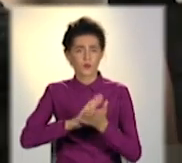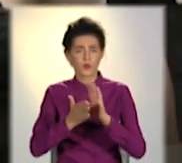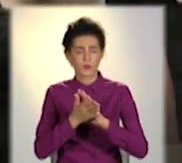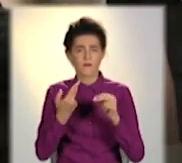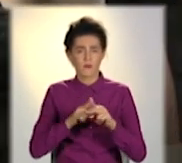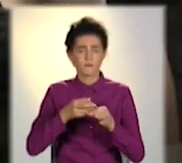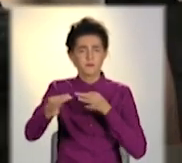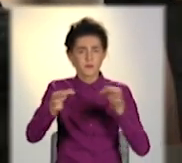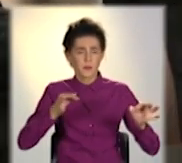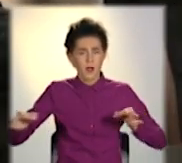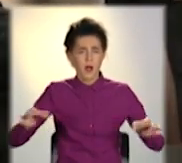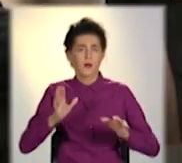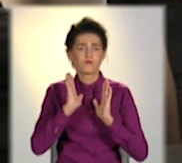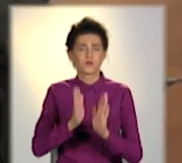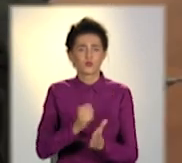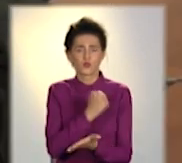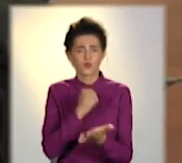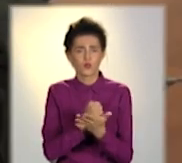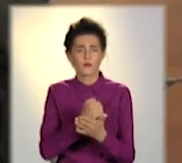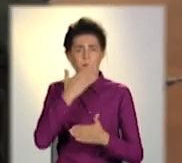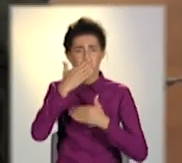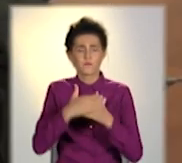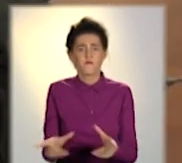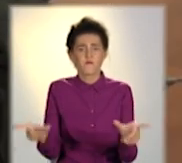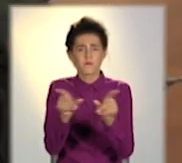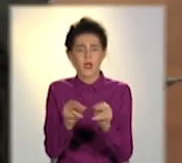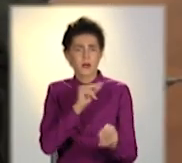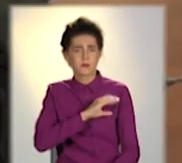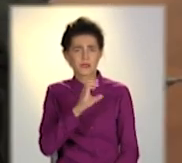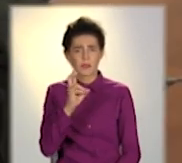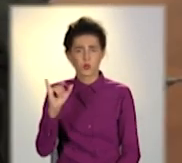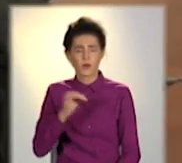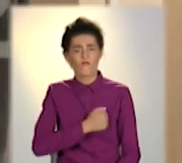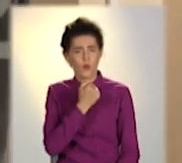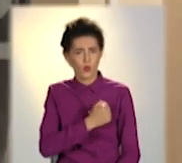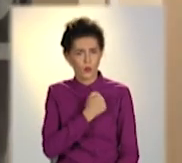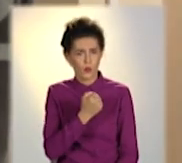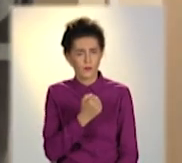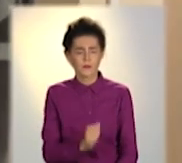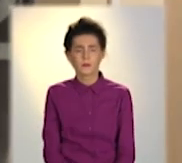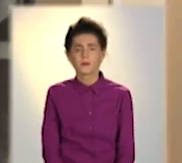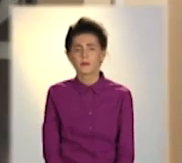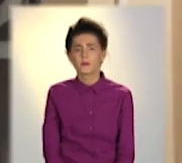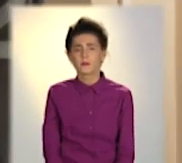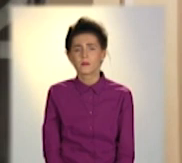населених пунктах мають визнати задовільною співробітники СБУ та військові.